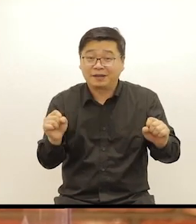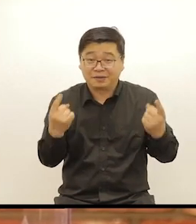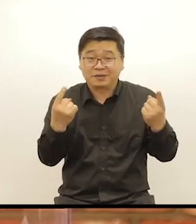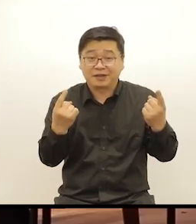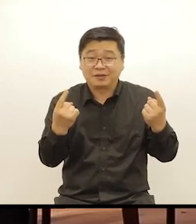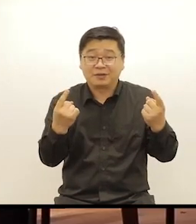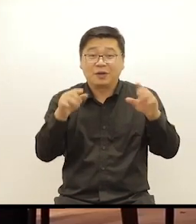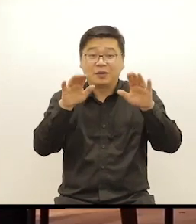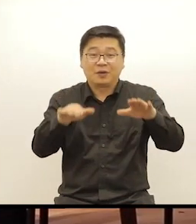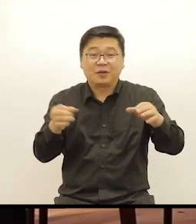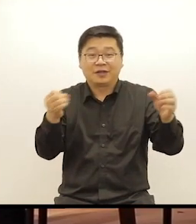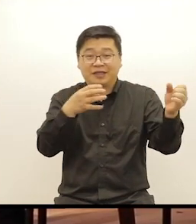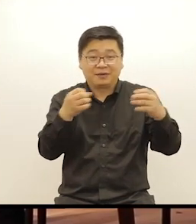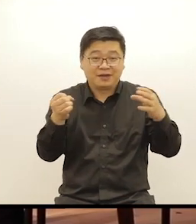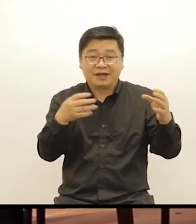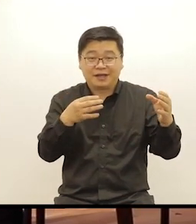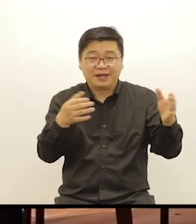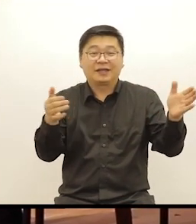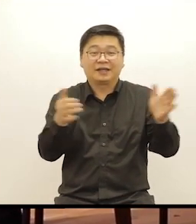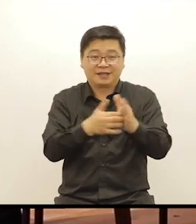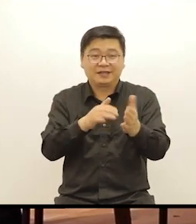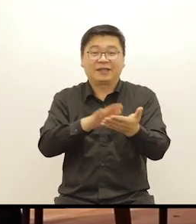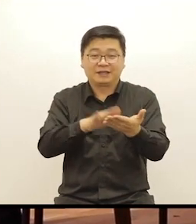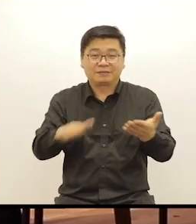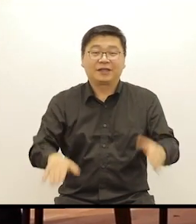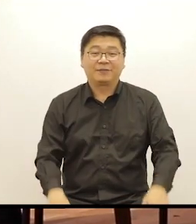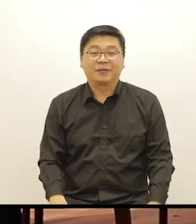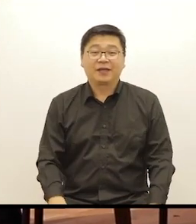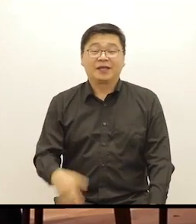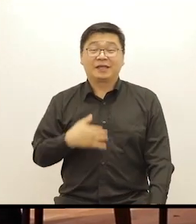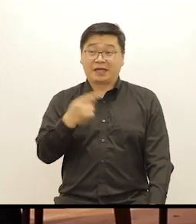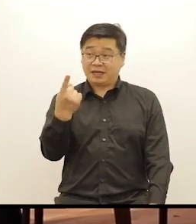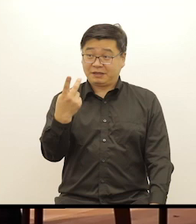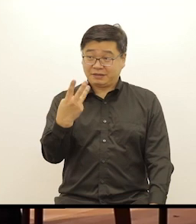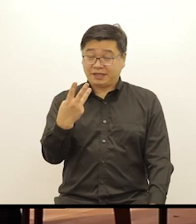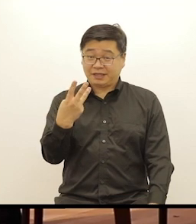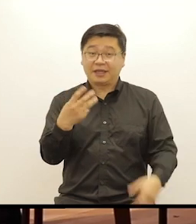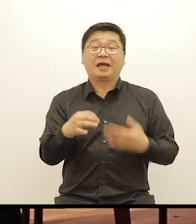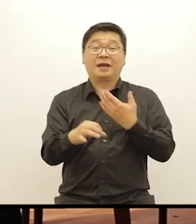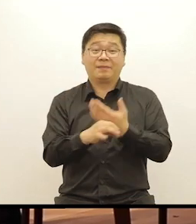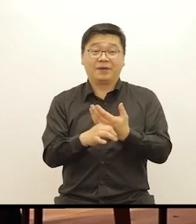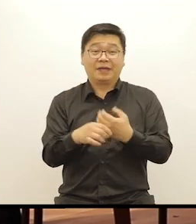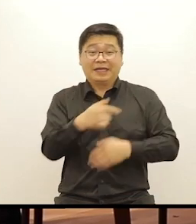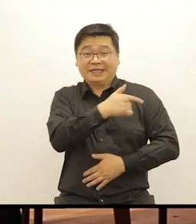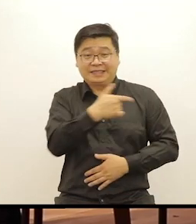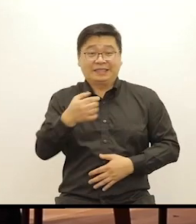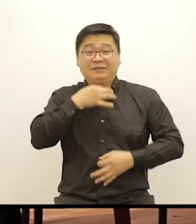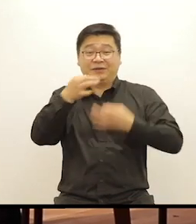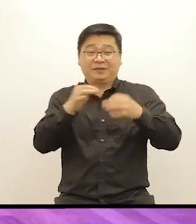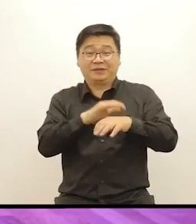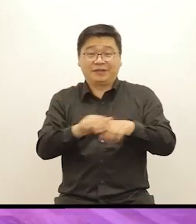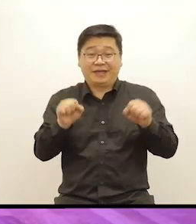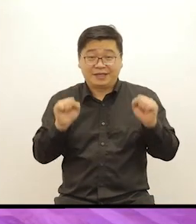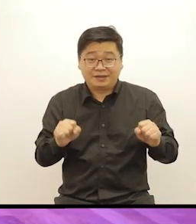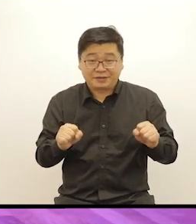외치면서 예 오늘 대화 마치도록 하겠습니다. 제가 하나 둘 셋 하면은 큰